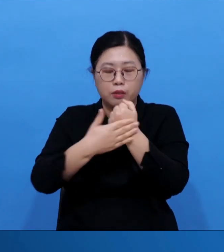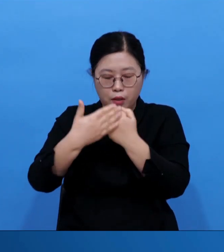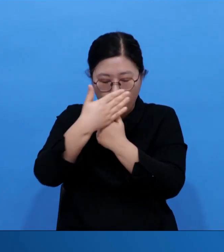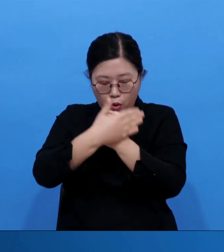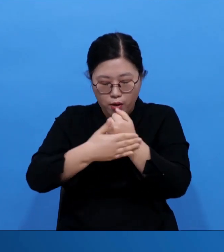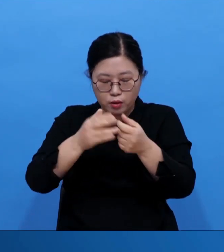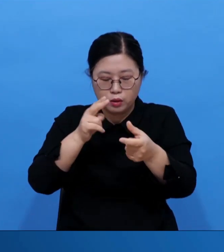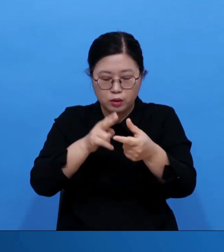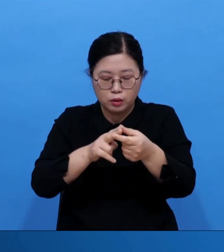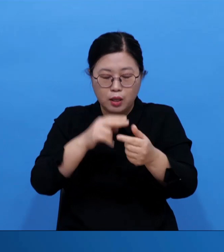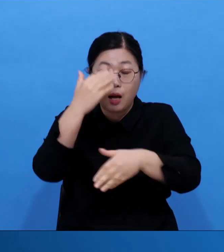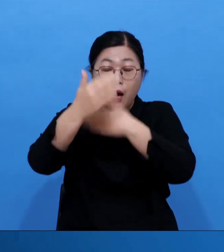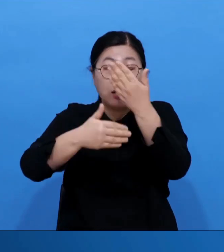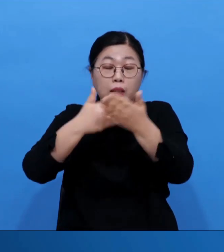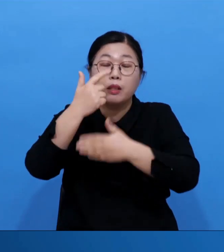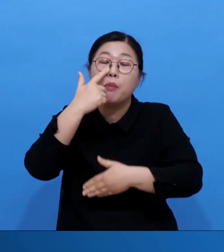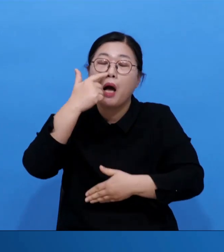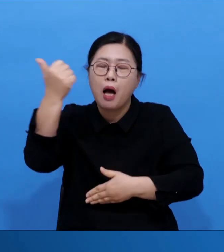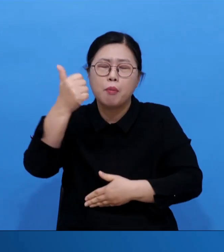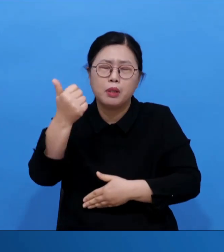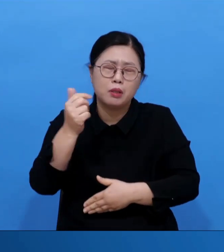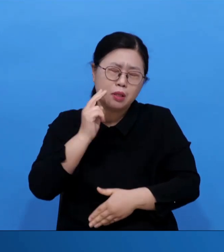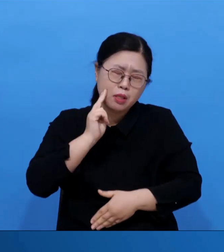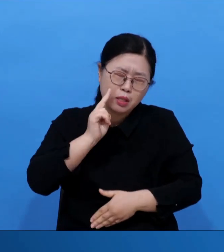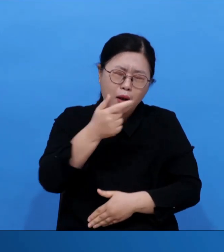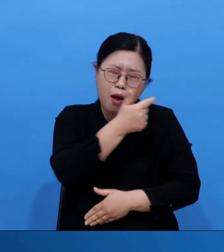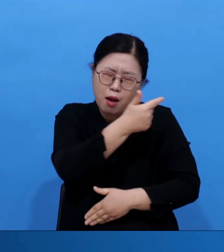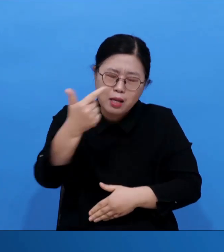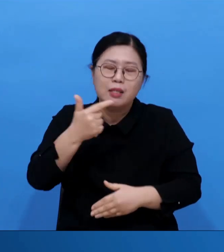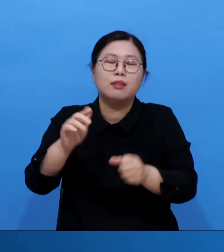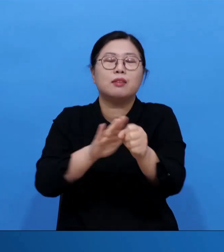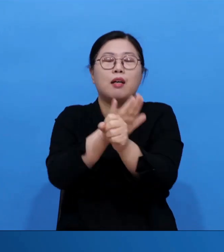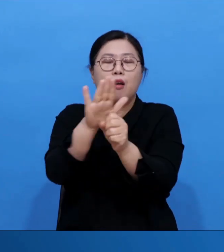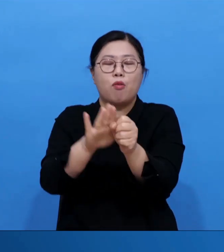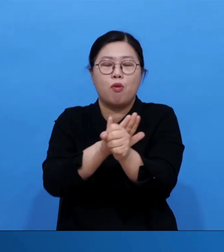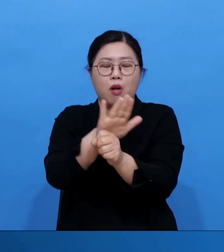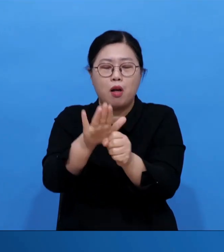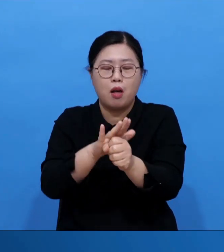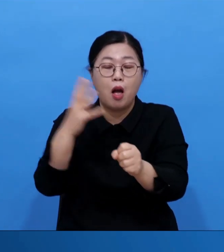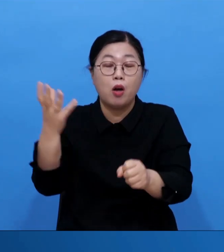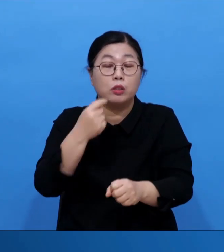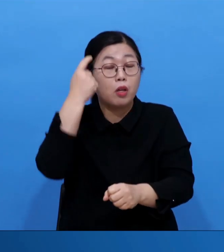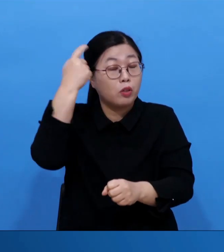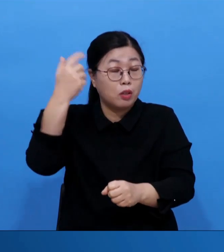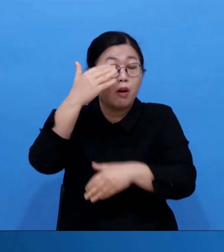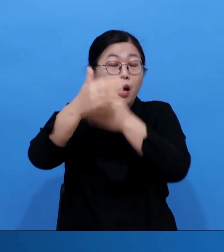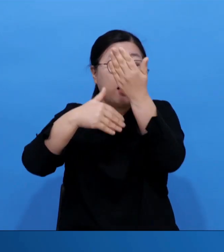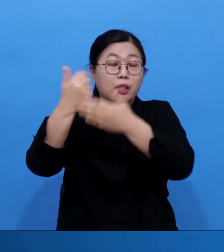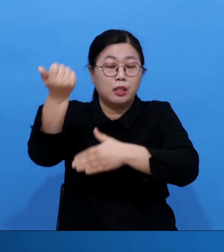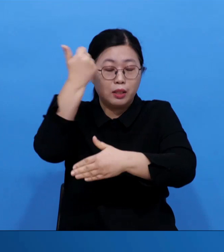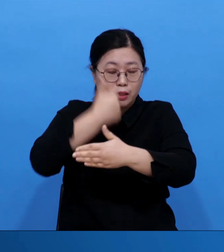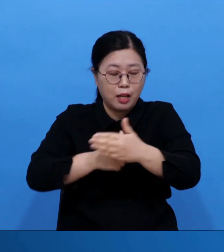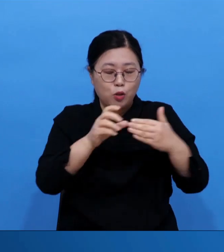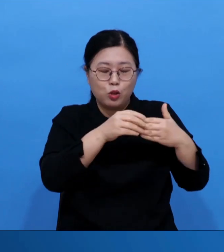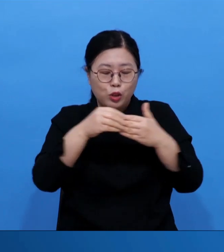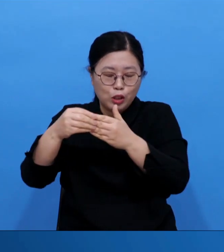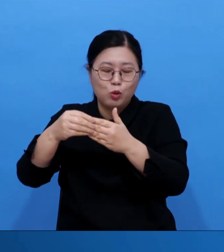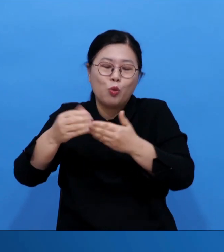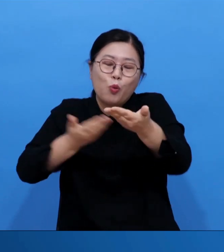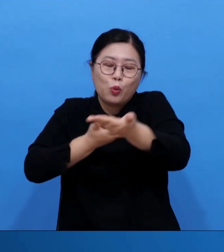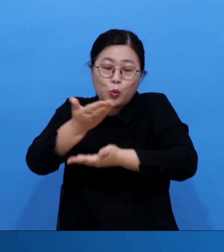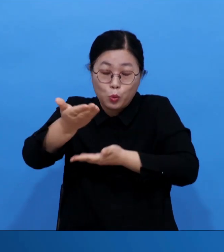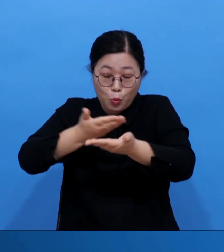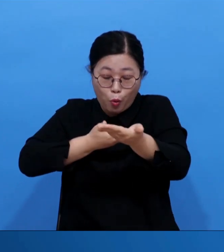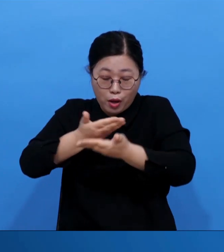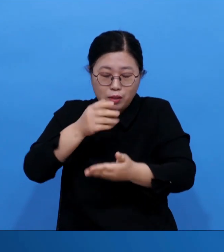our Lord Jesus Christ, 하나님 아버지의 시원하신 사랑하심과 and the great love of God our Father, 성령 하나님의 내주인도 역사 교통하심이 and the indwelling